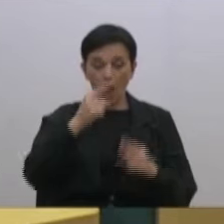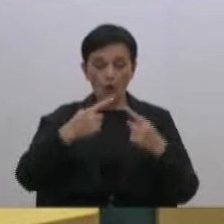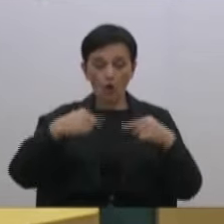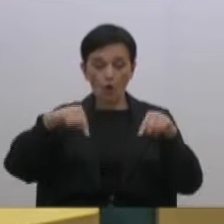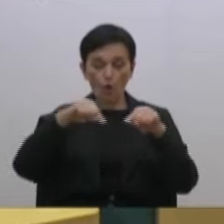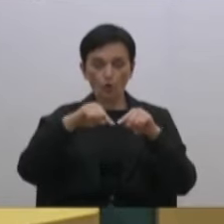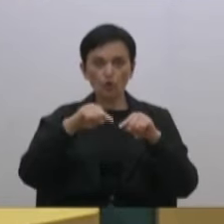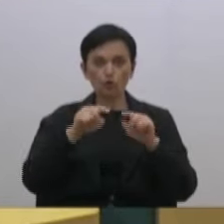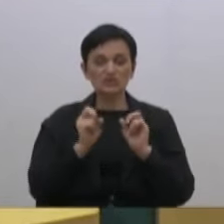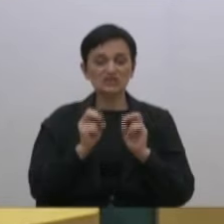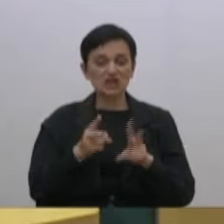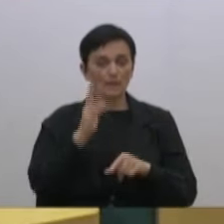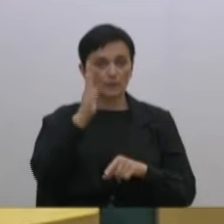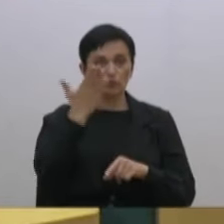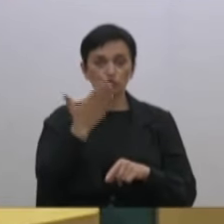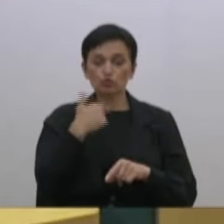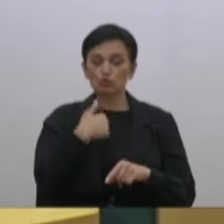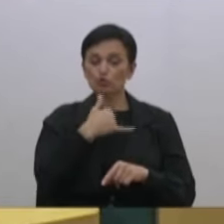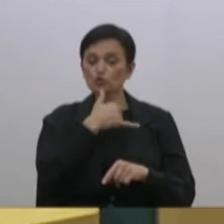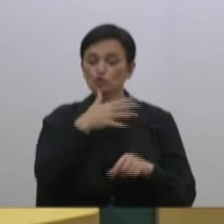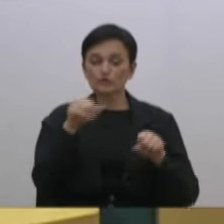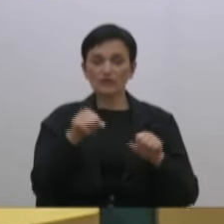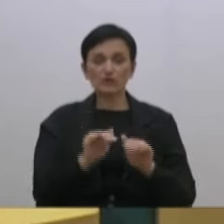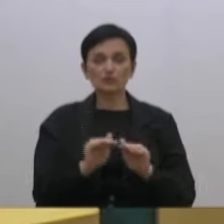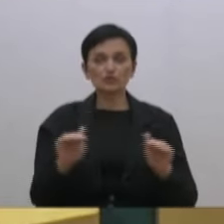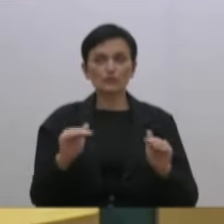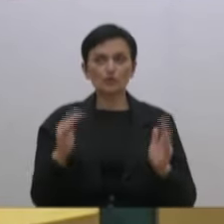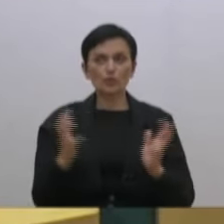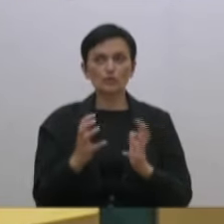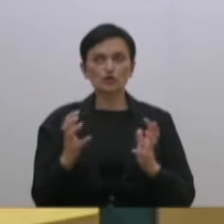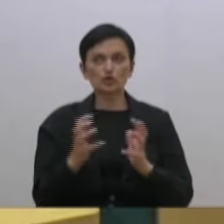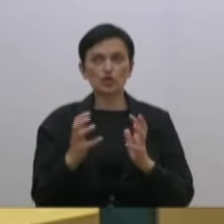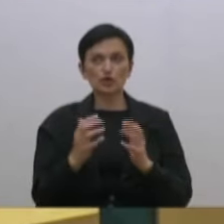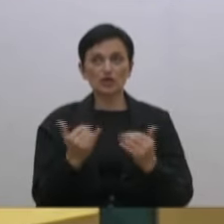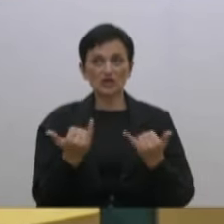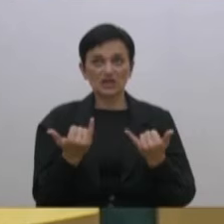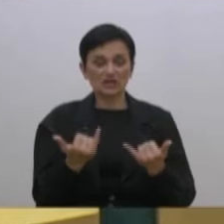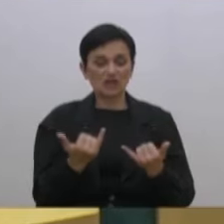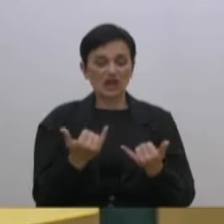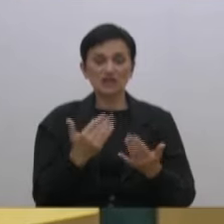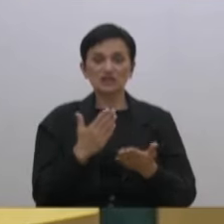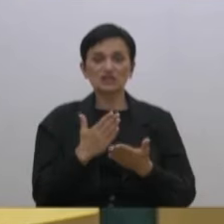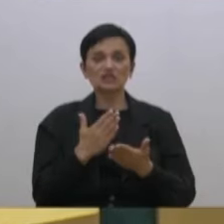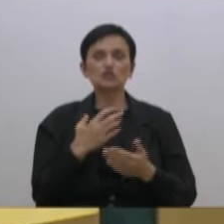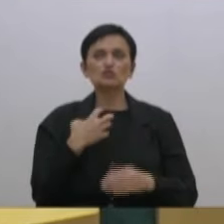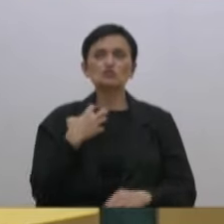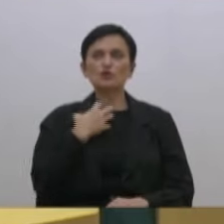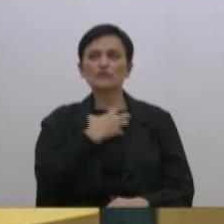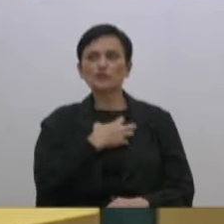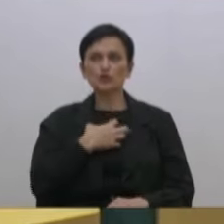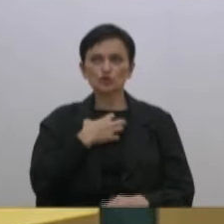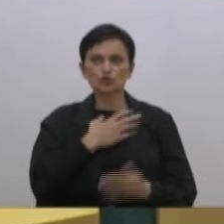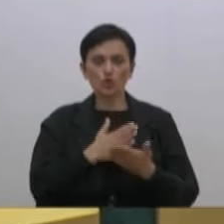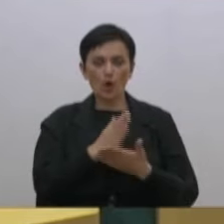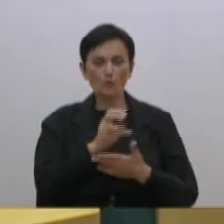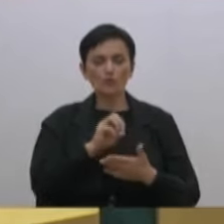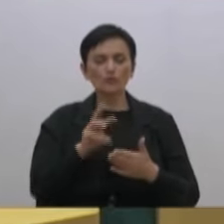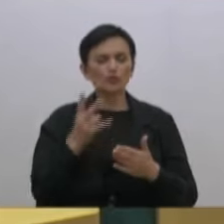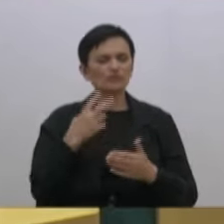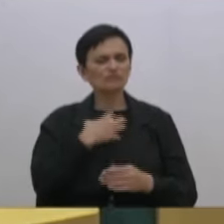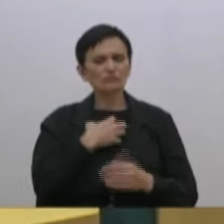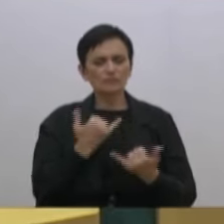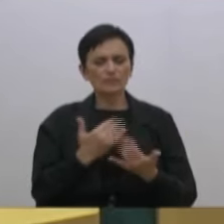შეექმნება საფრთხე, თუ ჩვენ ვერ შევძლებთ მშვიდობის შენარჩუნებას და დღეს არა გვაქვს უფრო მნიშვნელოვანი ამოცანა, ვიდრე